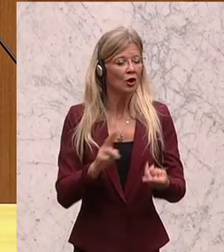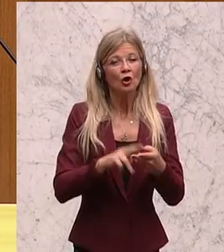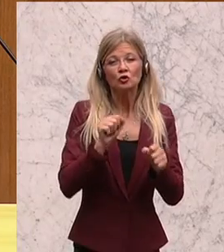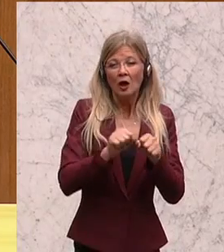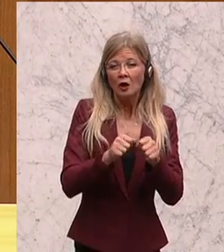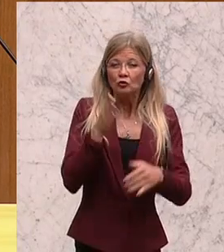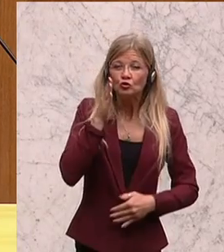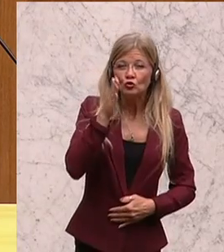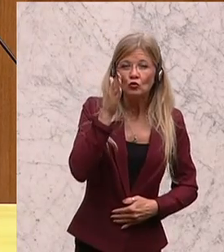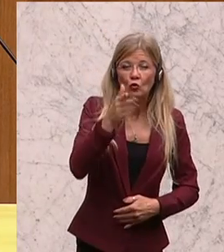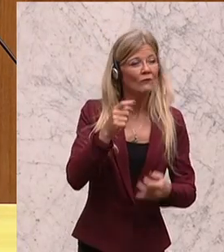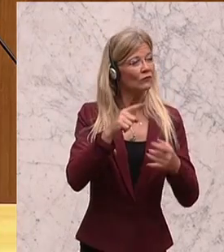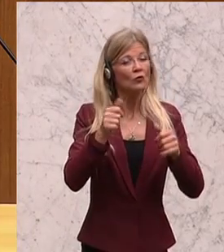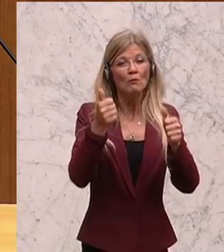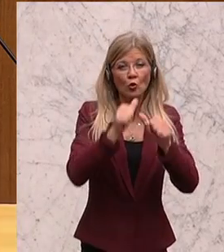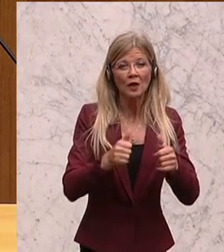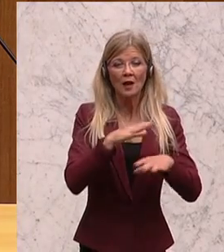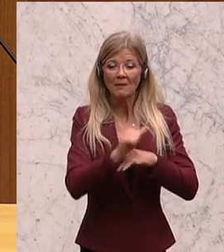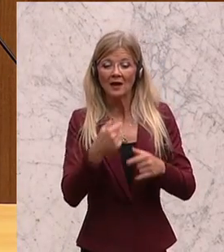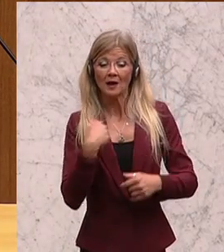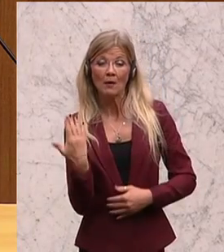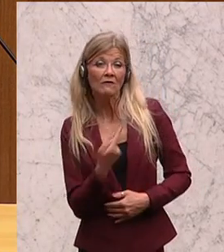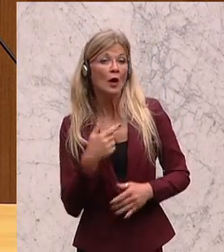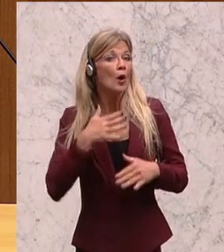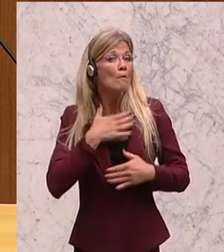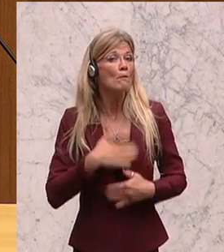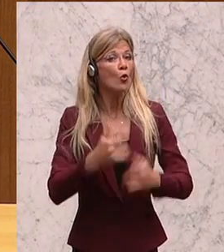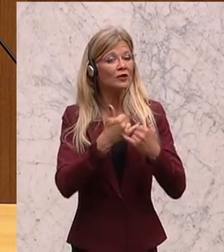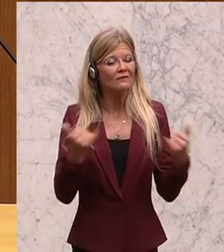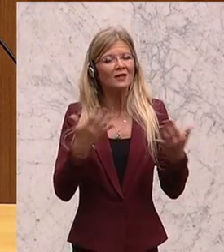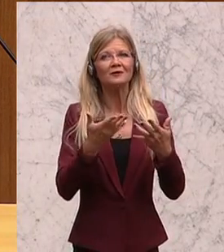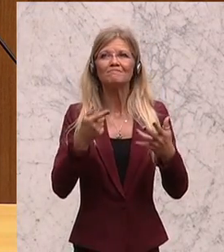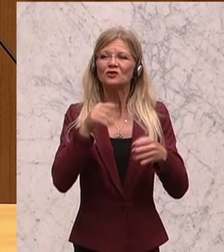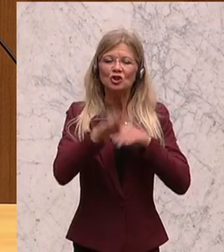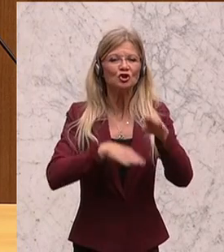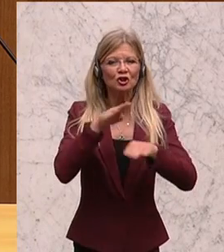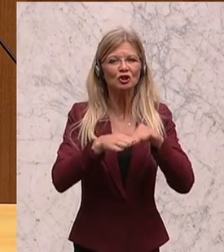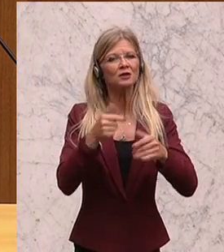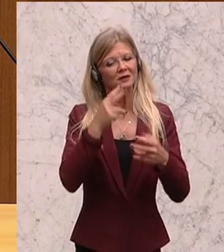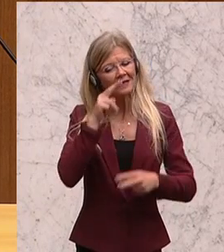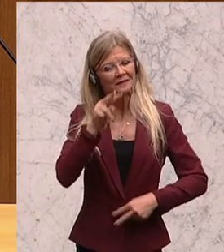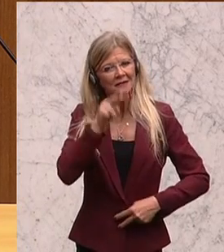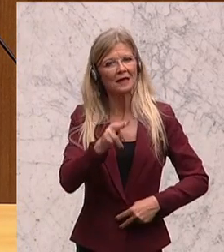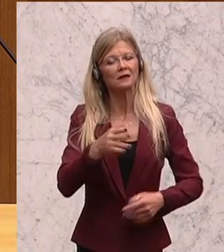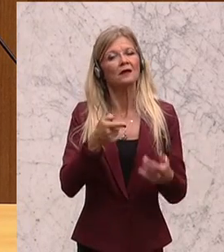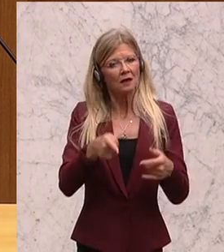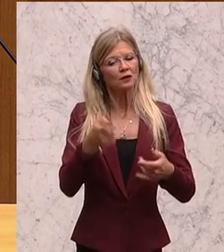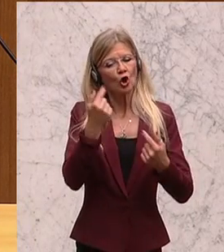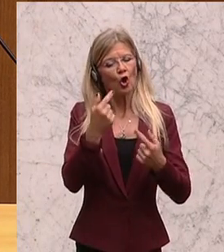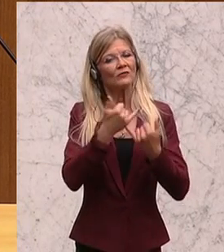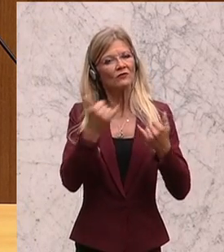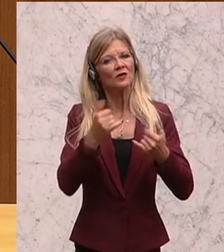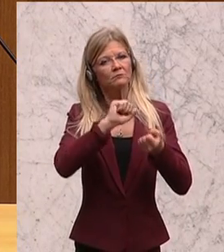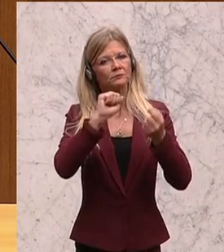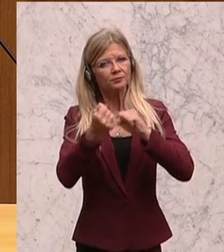Wir wollen weitere Schritte auf dem Weg zu einer Republik Europa, in dem der Souverän, in dieser der Souverän die